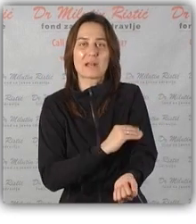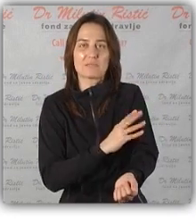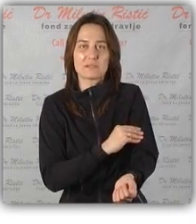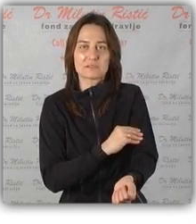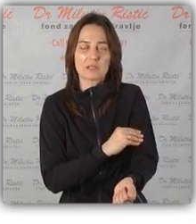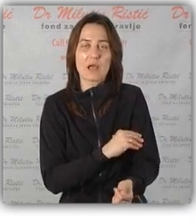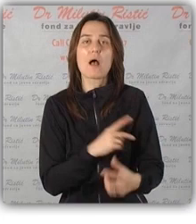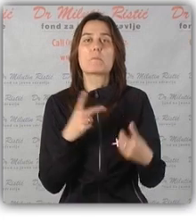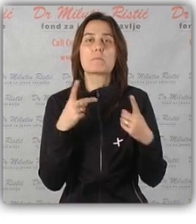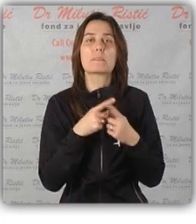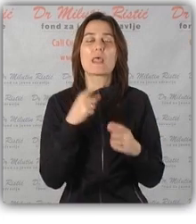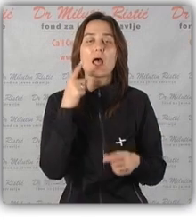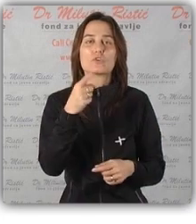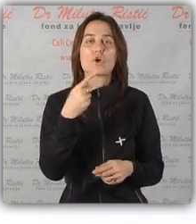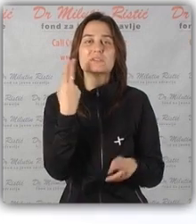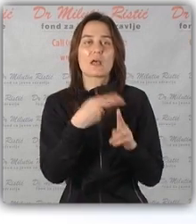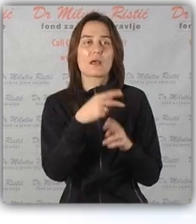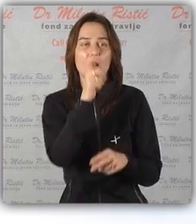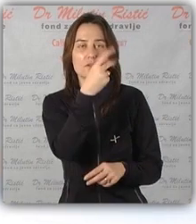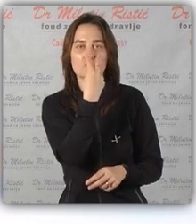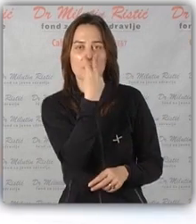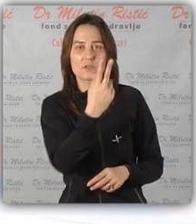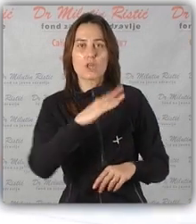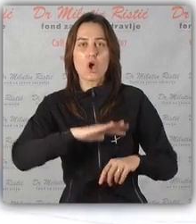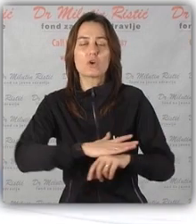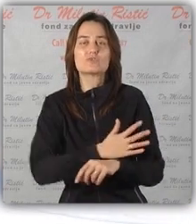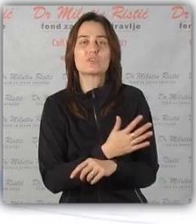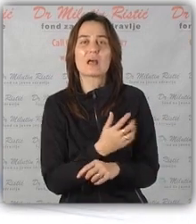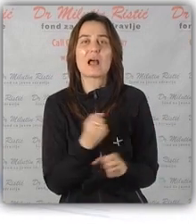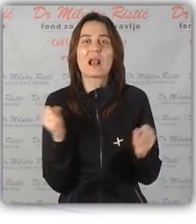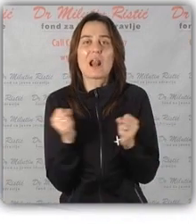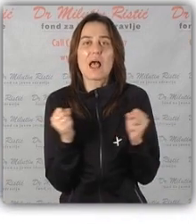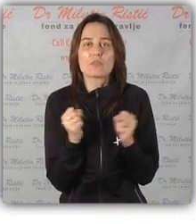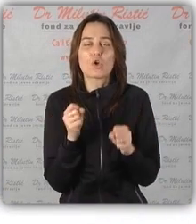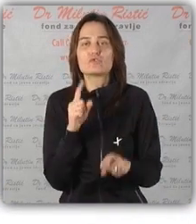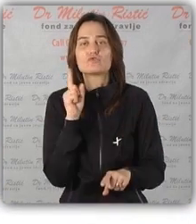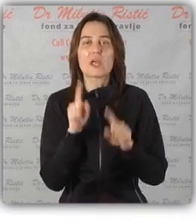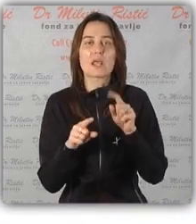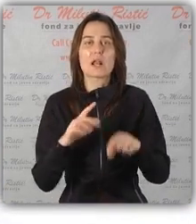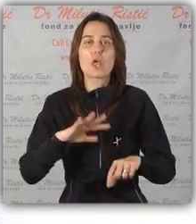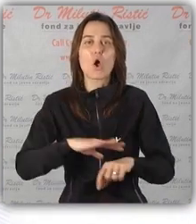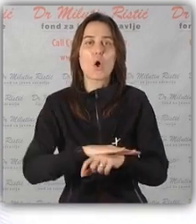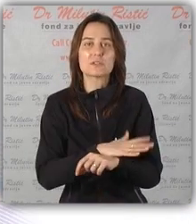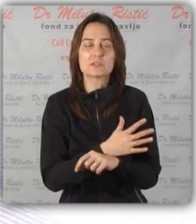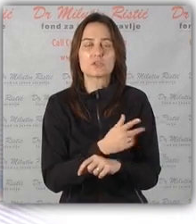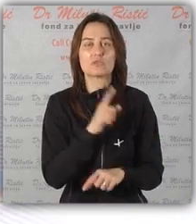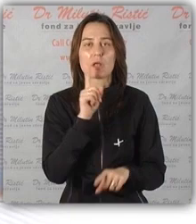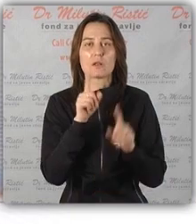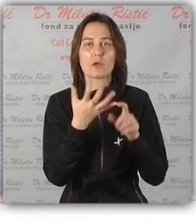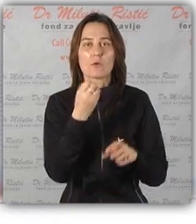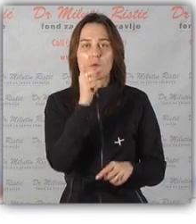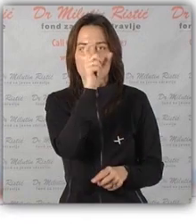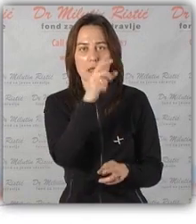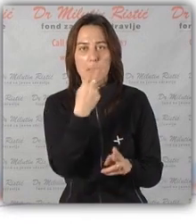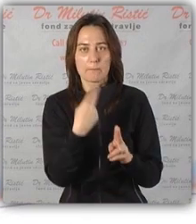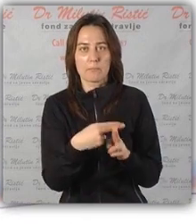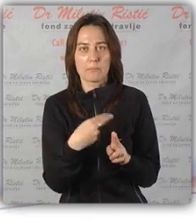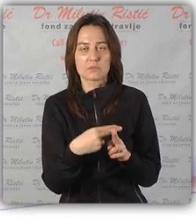krvnog pritiska, a to se klinički manifestuje kroz osjećaj hladnoće ili osjećaj vrućine